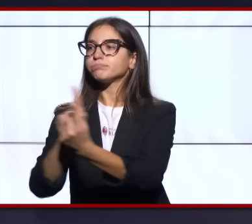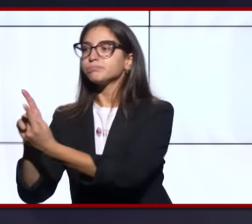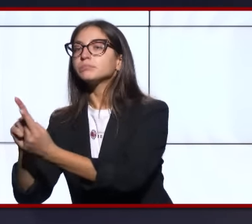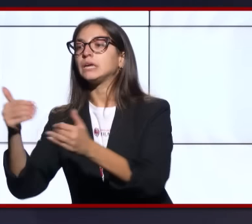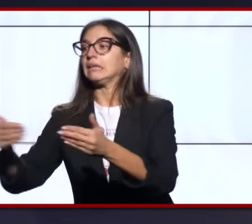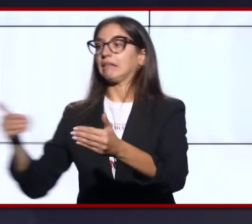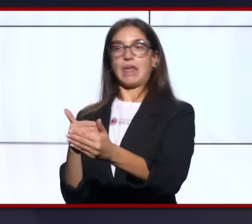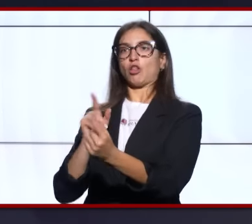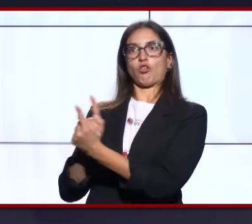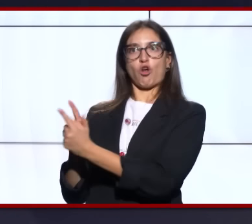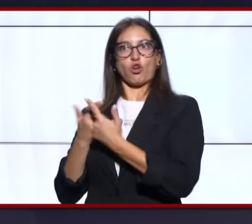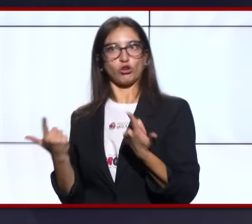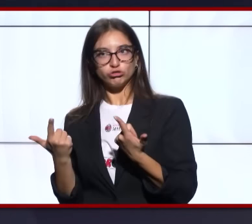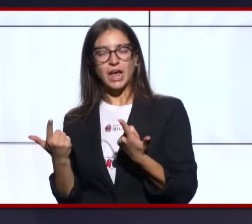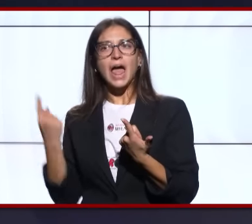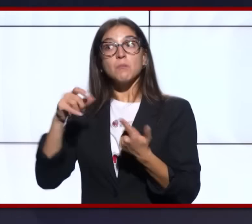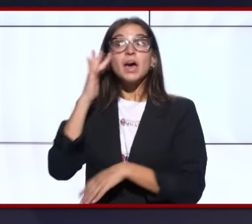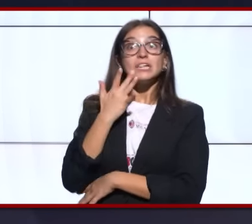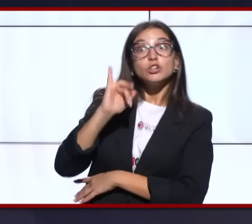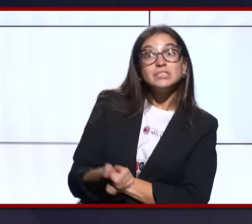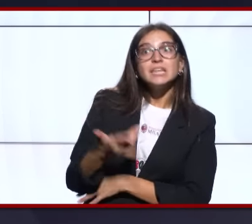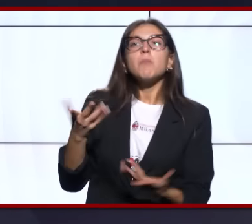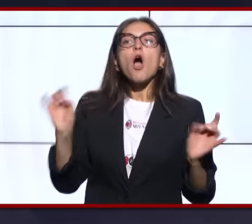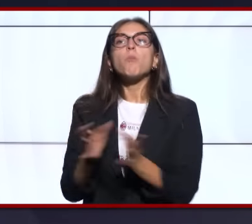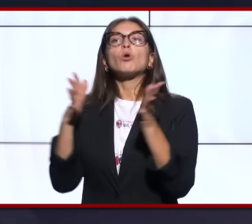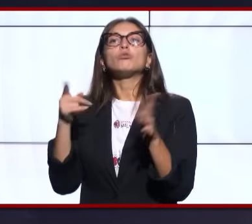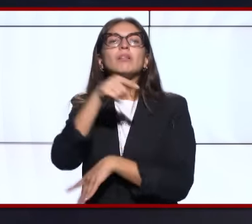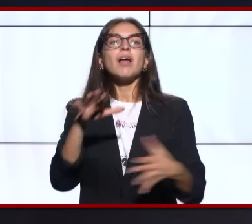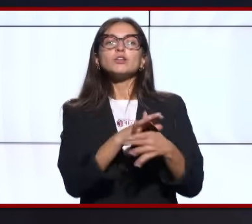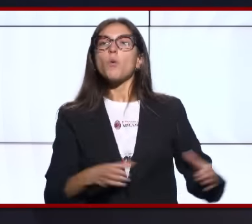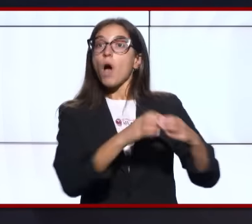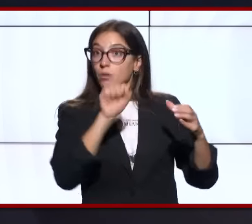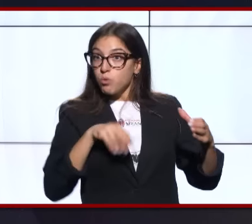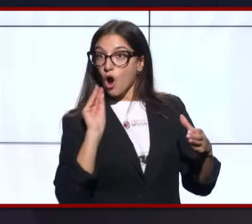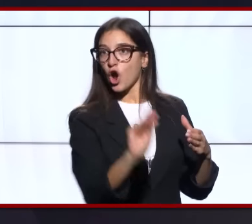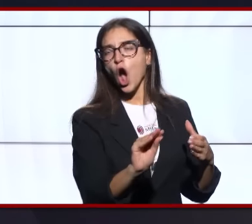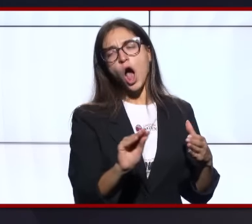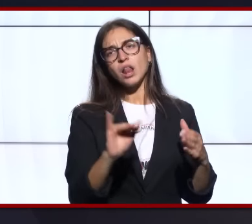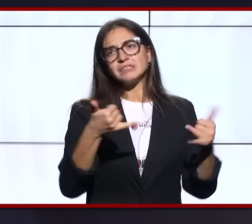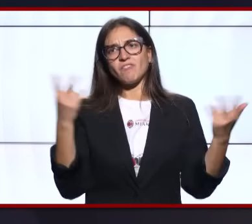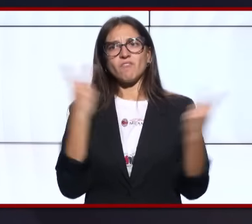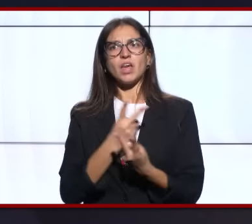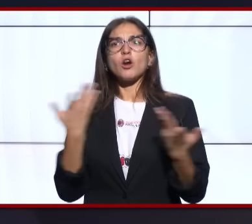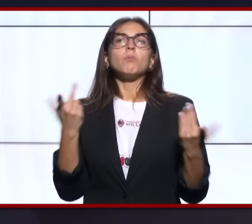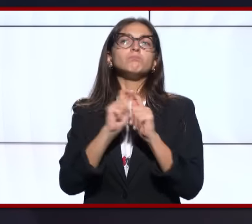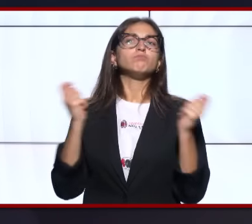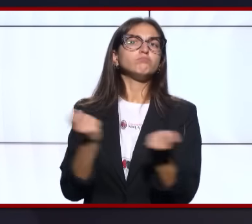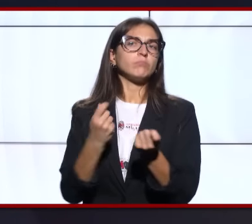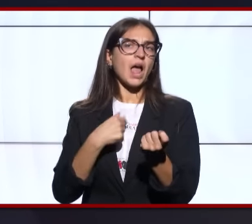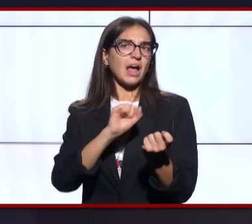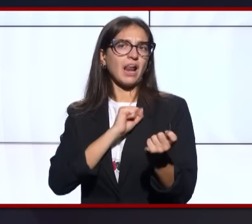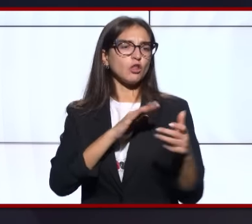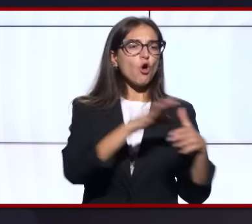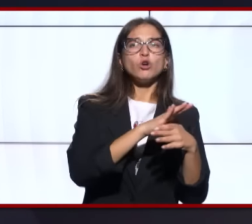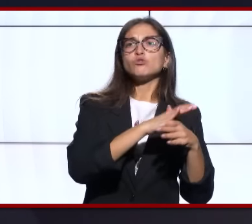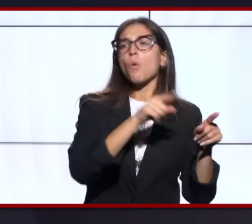che creano più opportunità Sì è vero ma in generalità Io penso che tutte le squadre difendono meglio